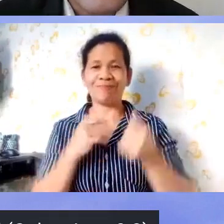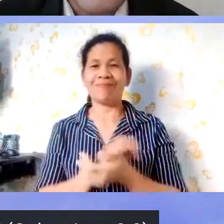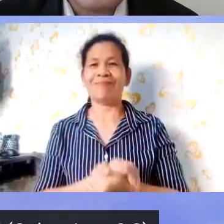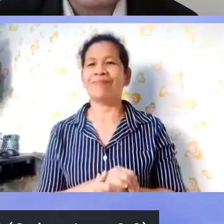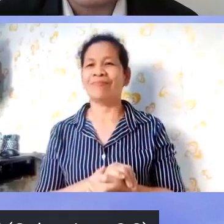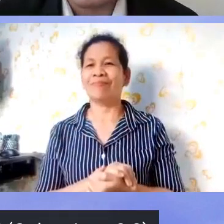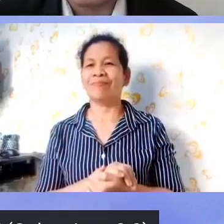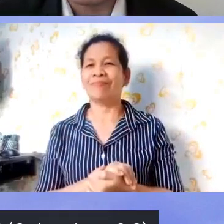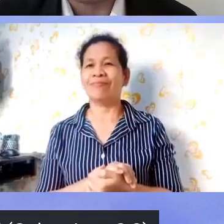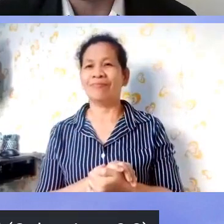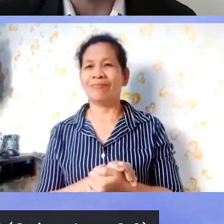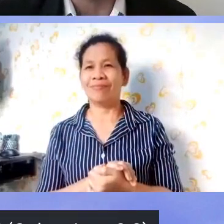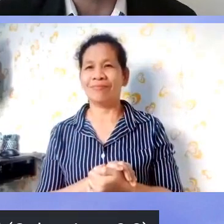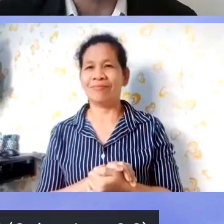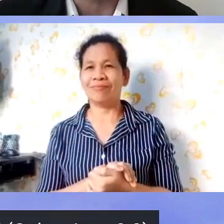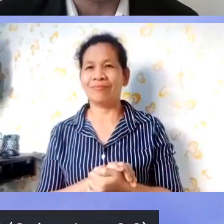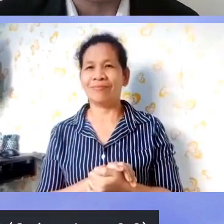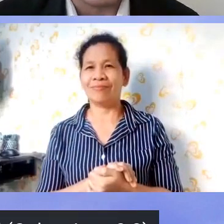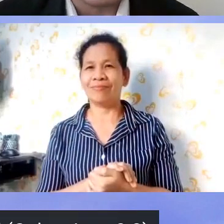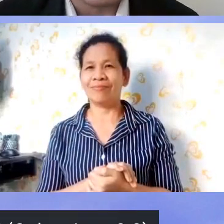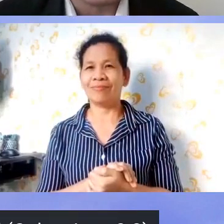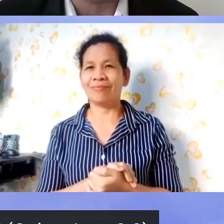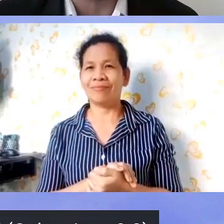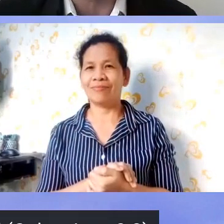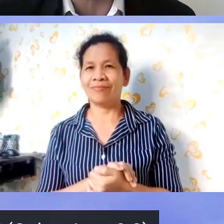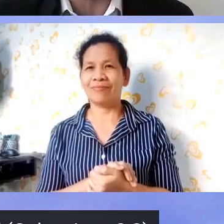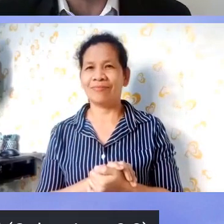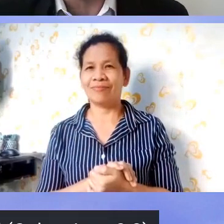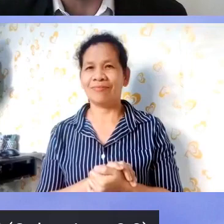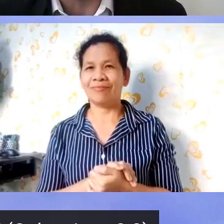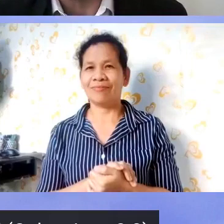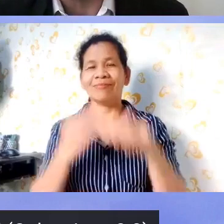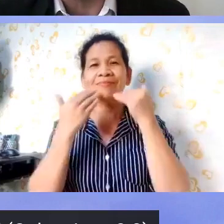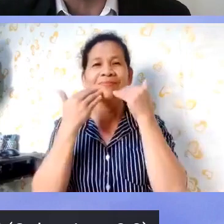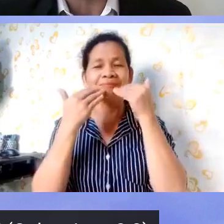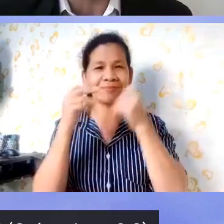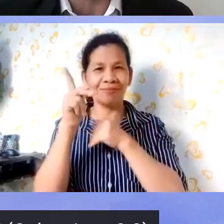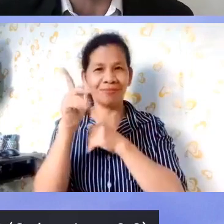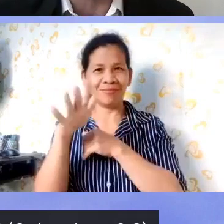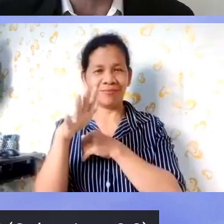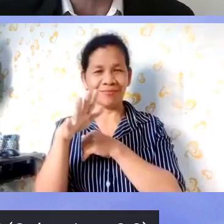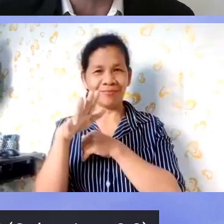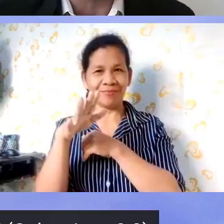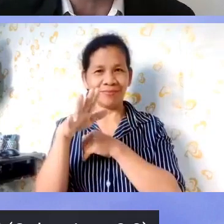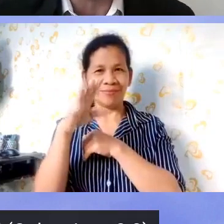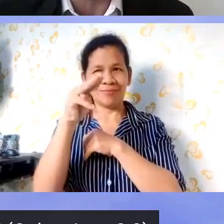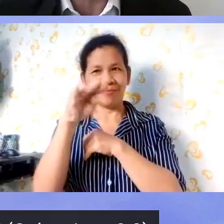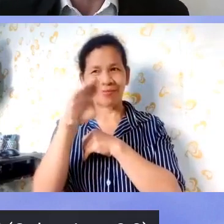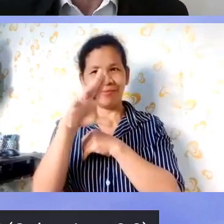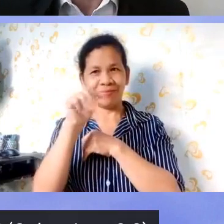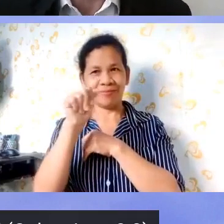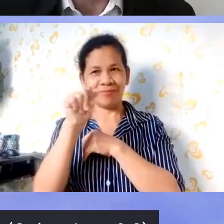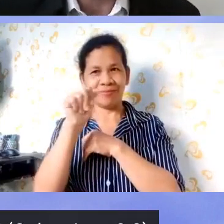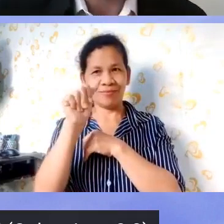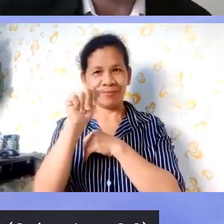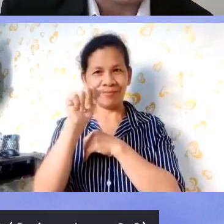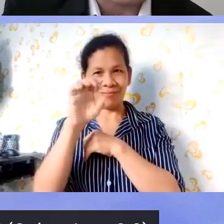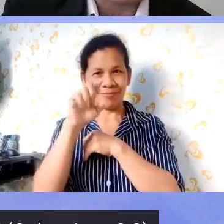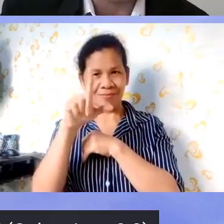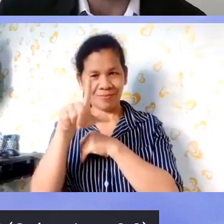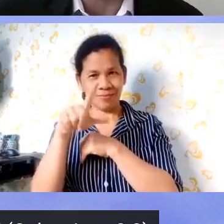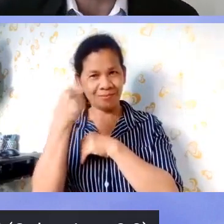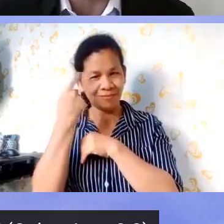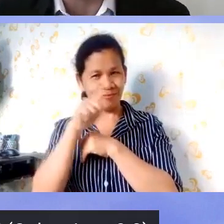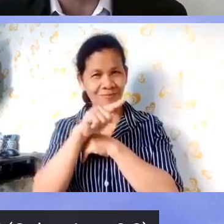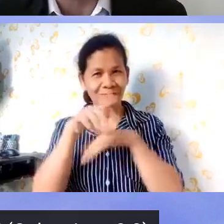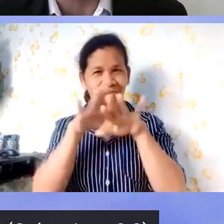Okay, maraming salamat po Pastor Michael sa iyong pangunguna sa ating devotional. Ganun din sa